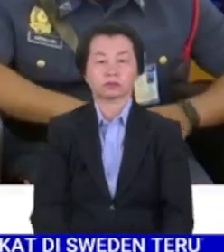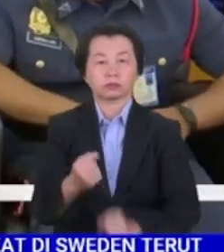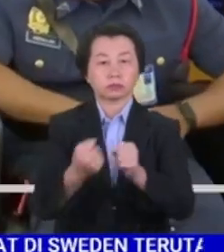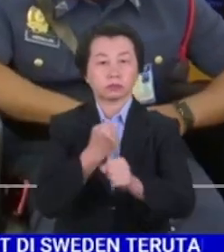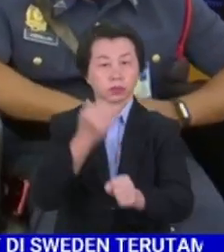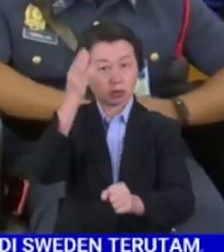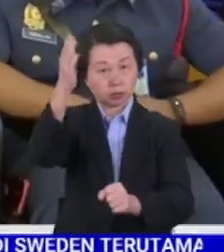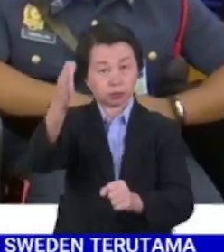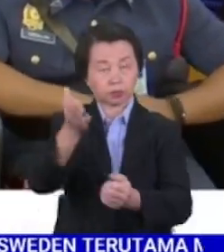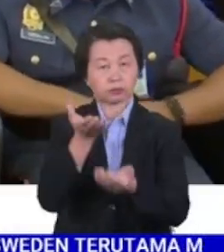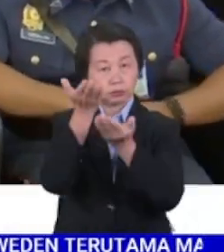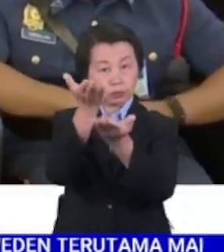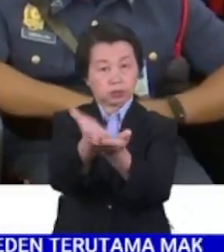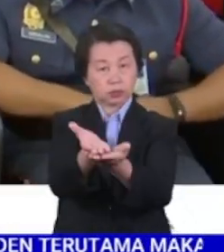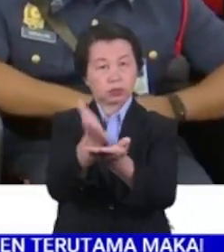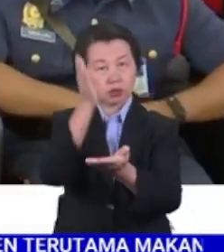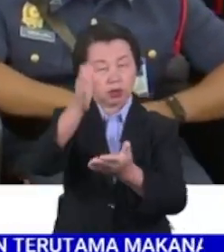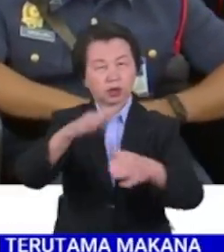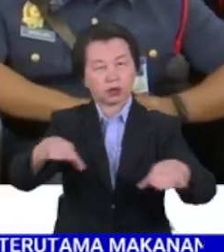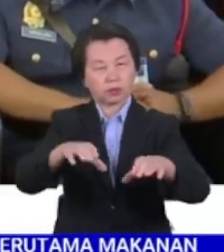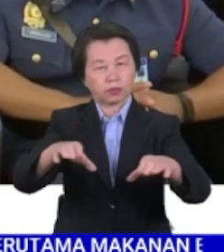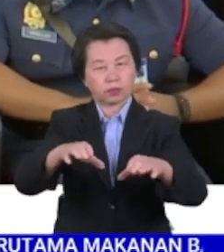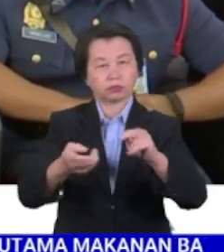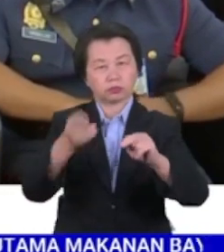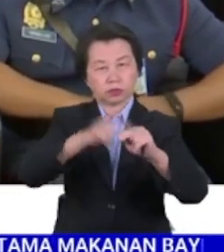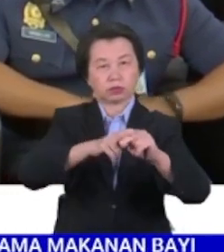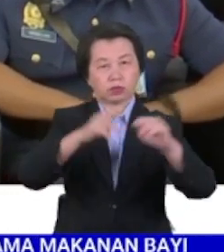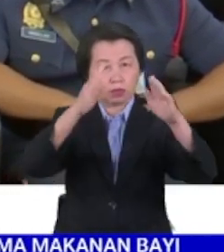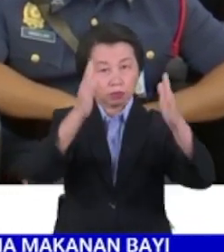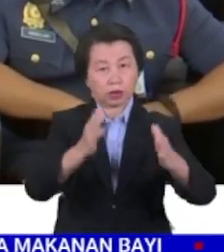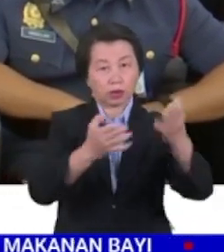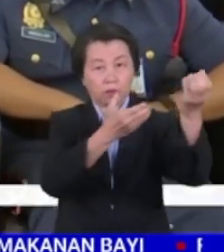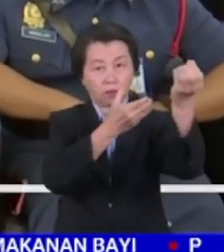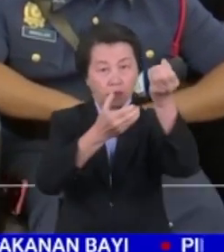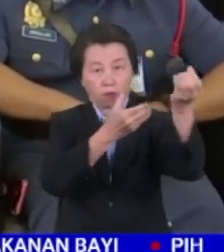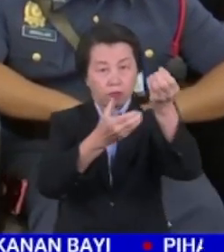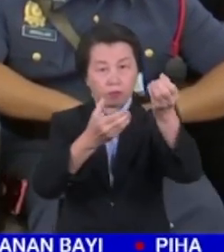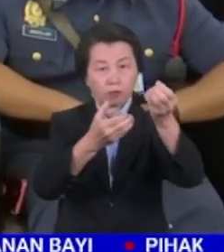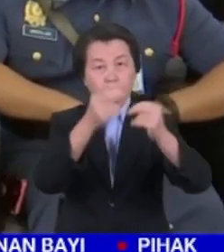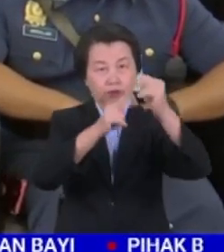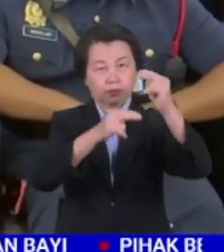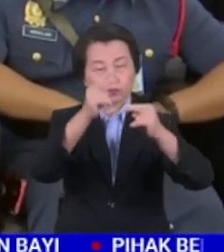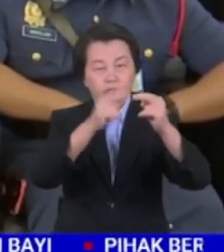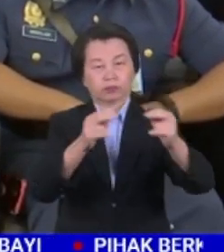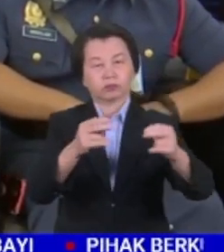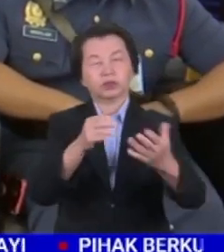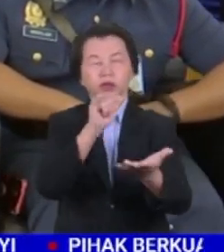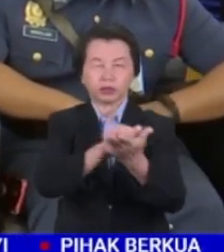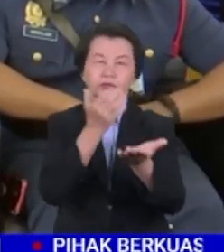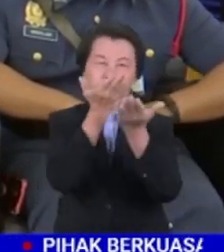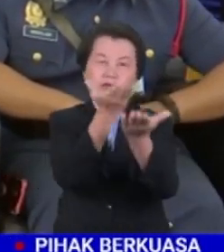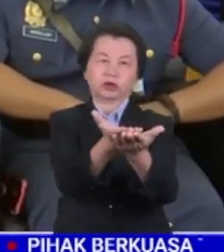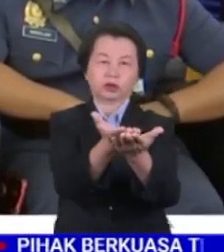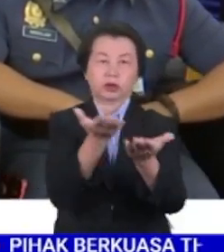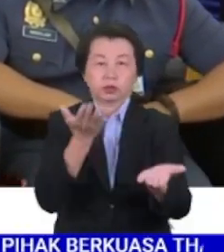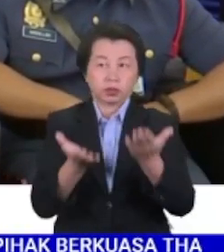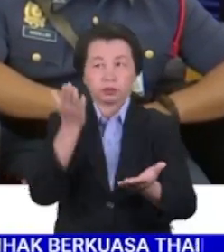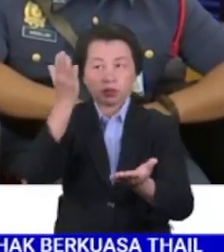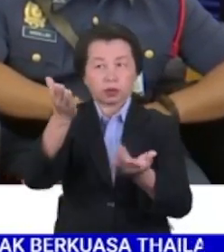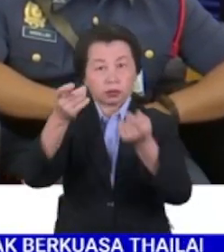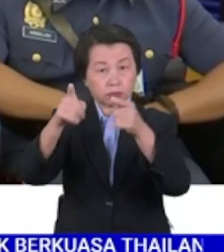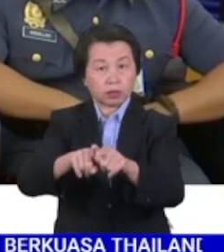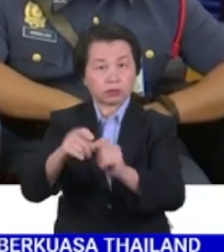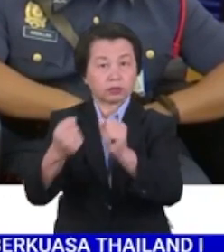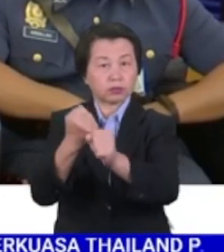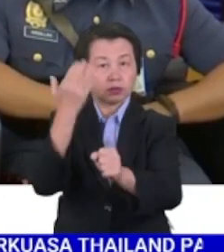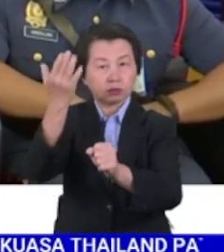Tahun hadapan cadangan akan membuat pertambahan balai bomba lah di kawasan Kiam San. Itu cadangan lah. Mungkin akan berlaku pada tahun hadapan.